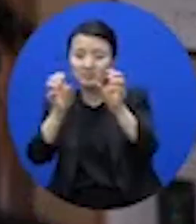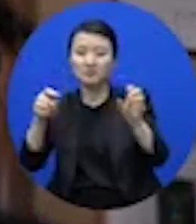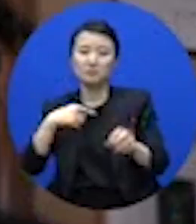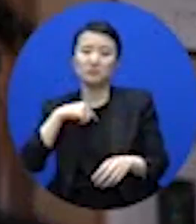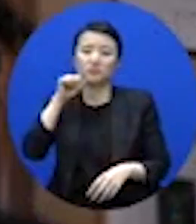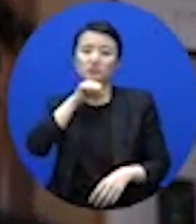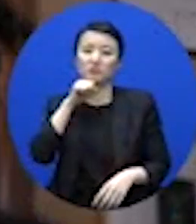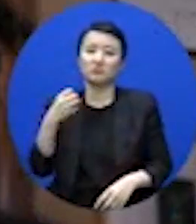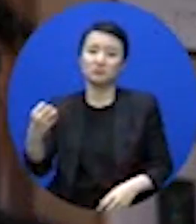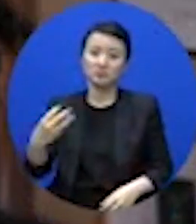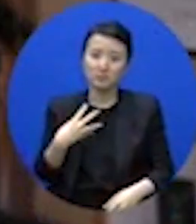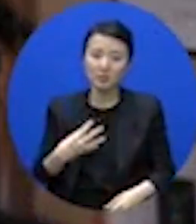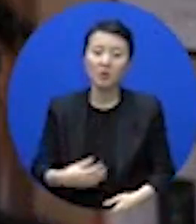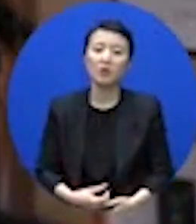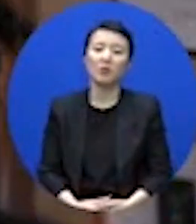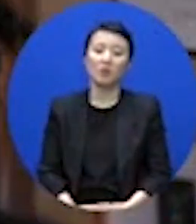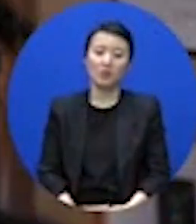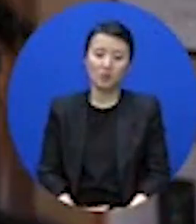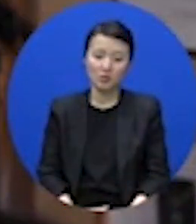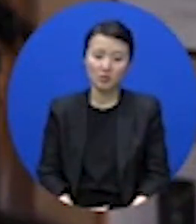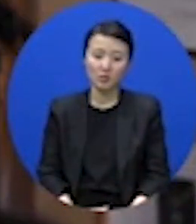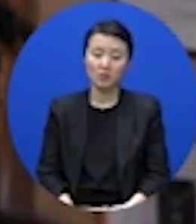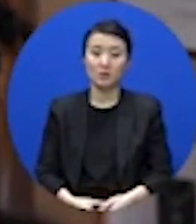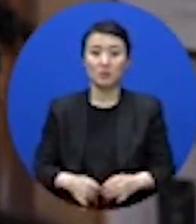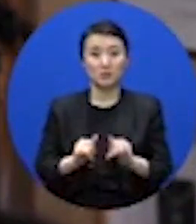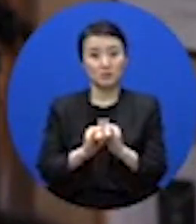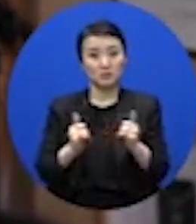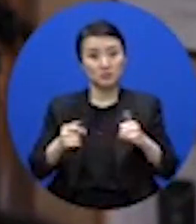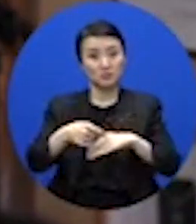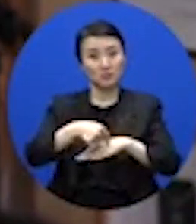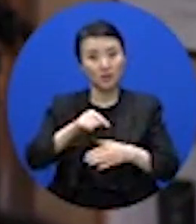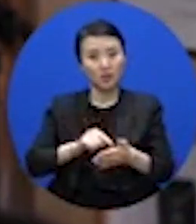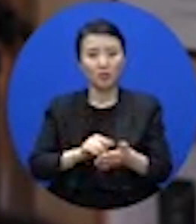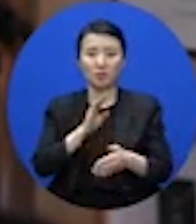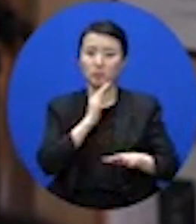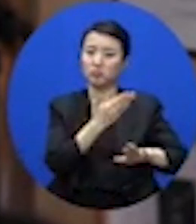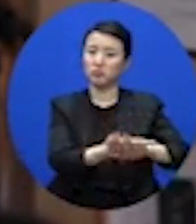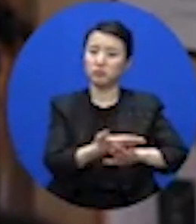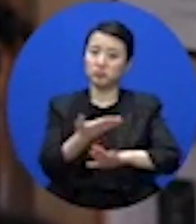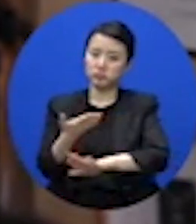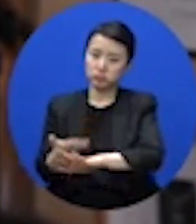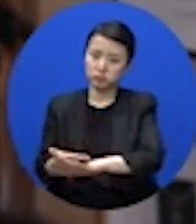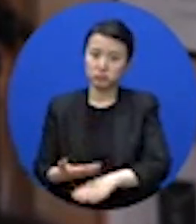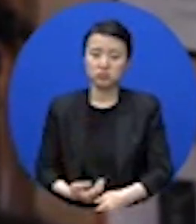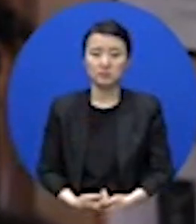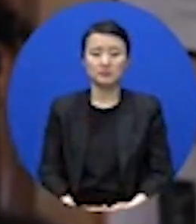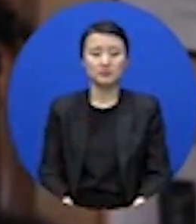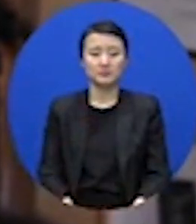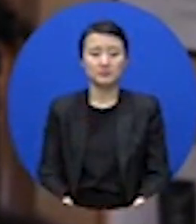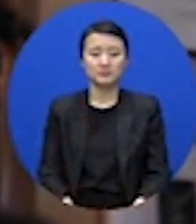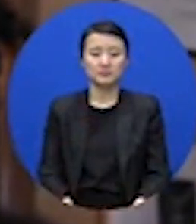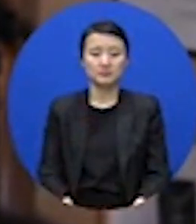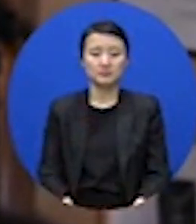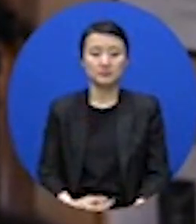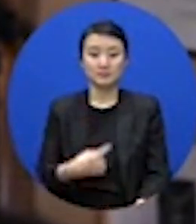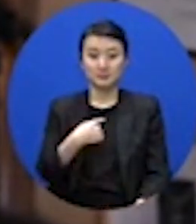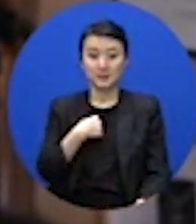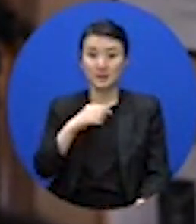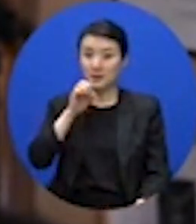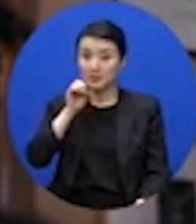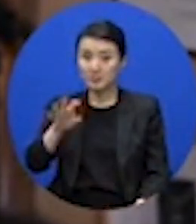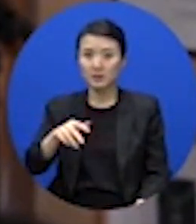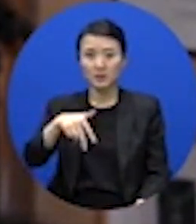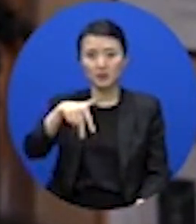사람 마음이 너무너무 어떻게 해요? 다른 거죠. 근데 제가 사람은 절대 그리지